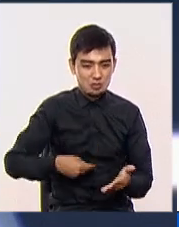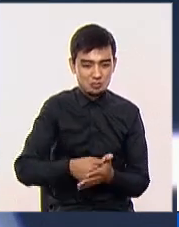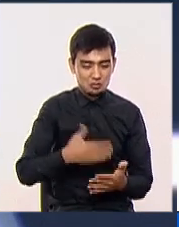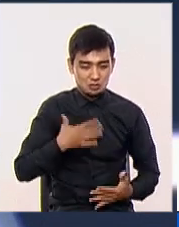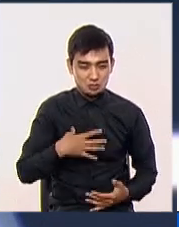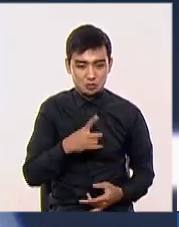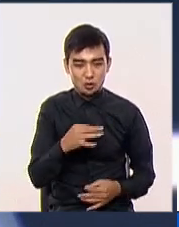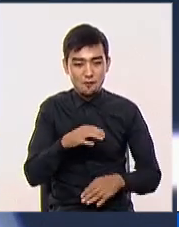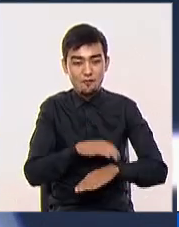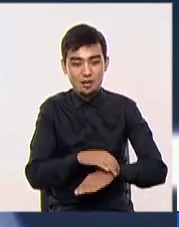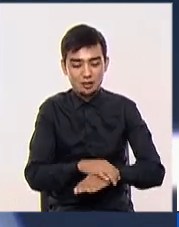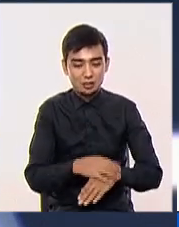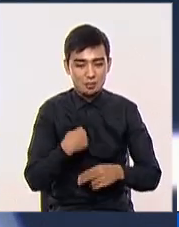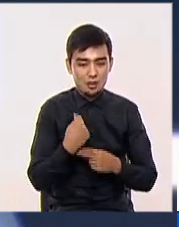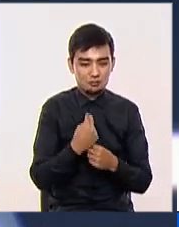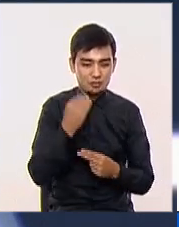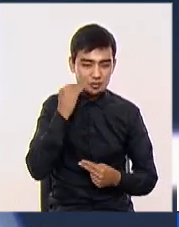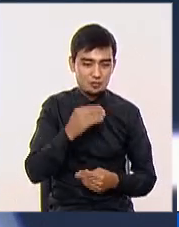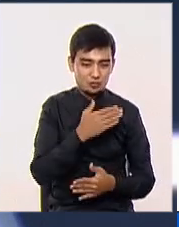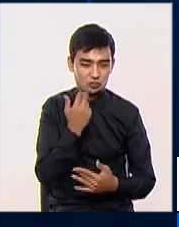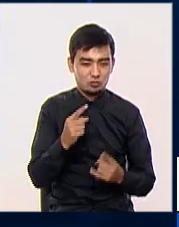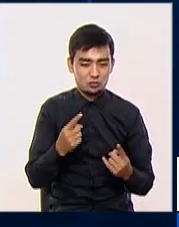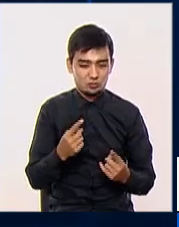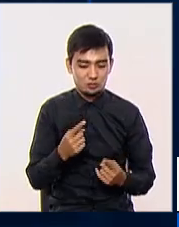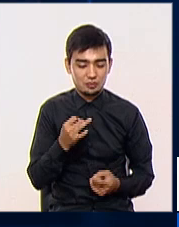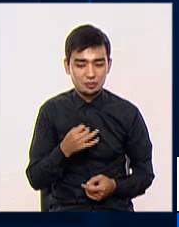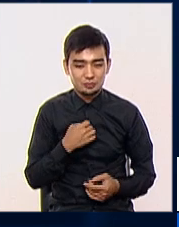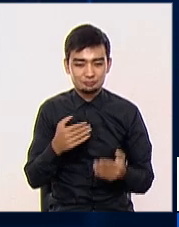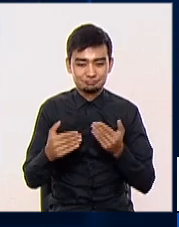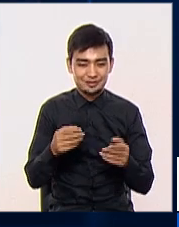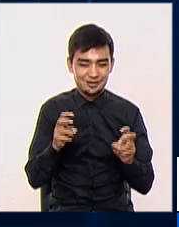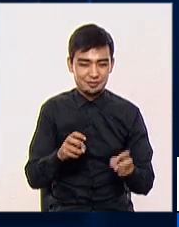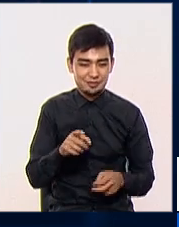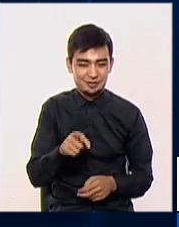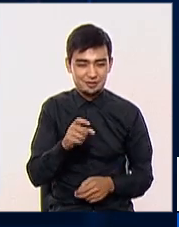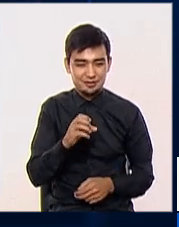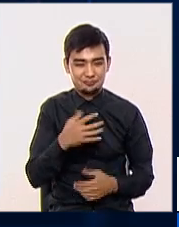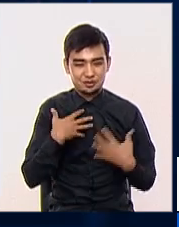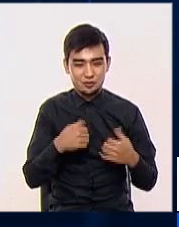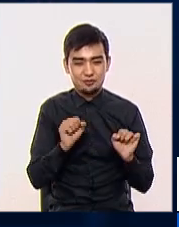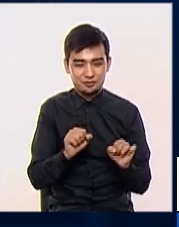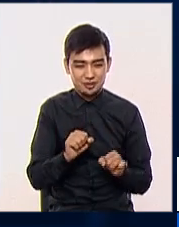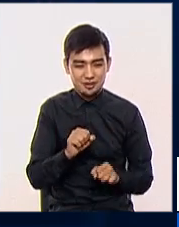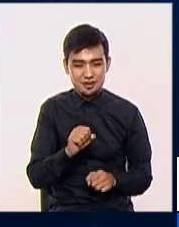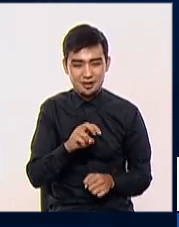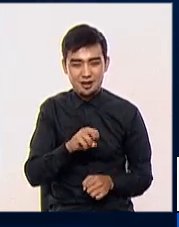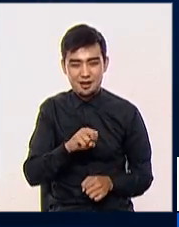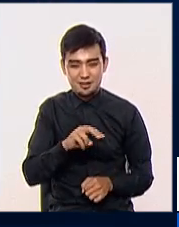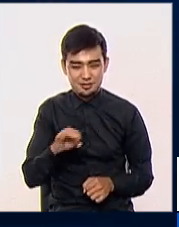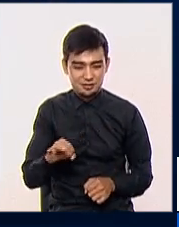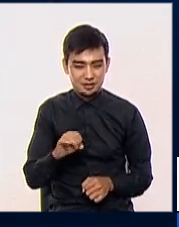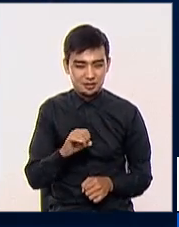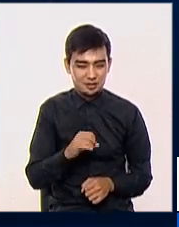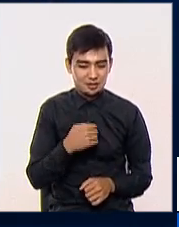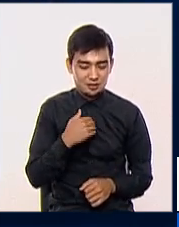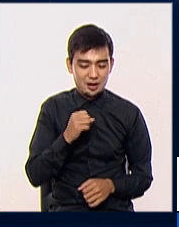услугу, но по факту не получаем качественного обслуживания? Обсудим эту тему с аналитиком в сфере здравоохранения Али Нургожаевым. Добрый вечер,